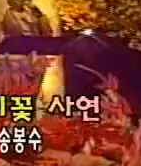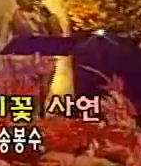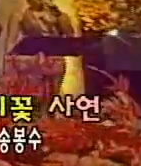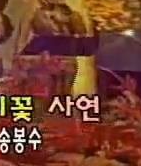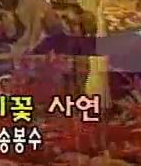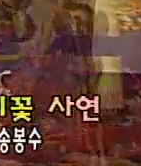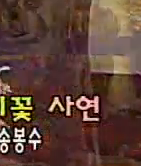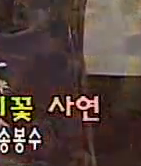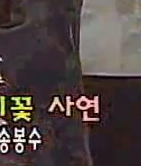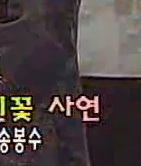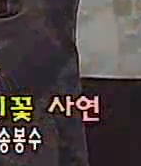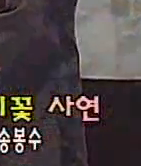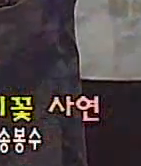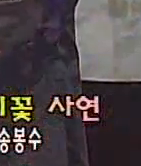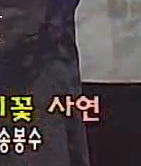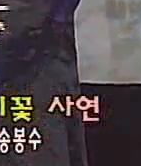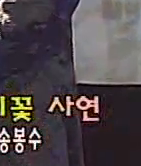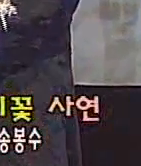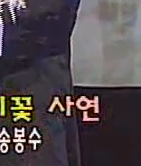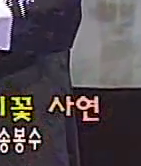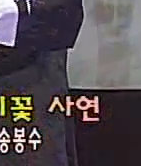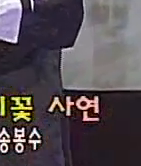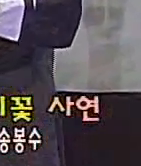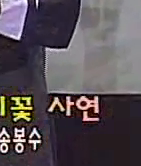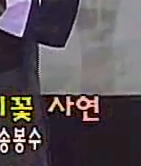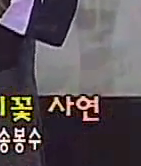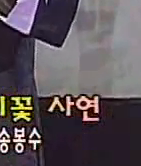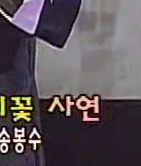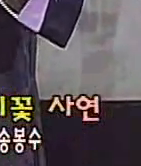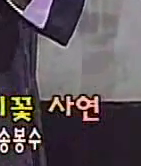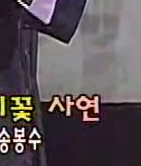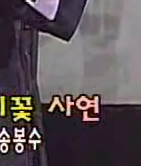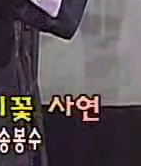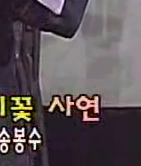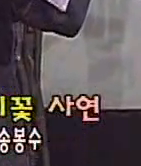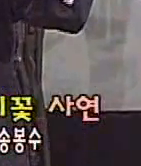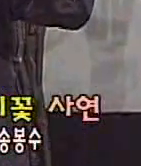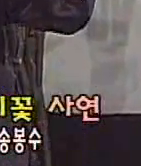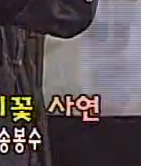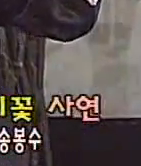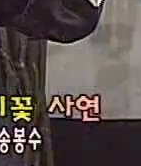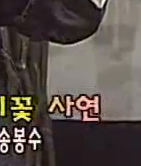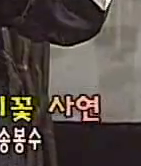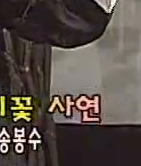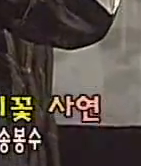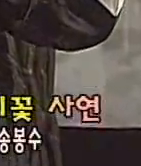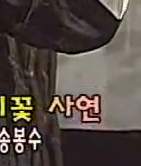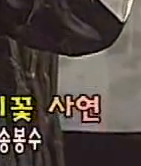그 사연 밤을 새워